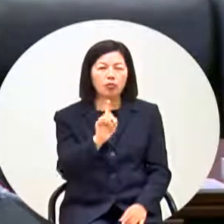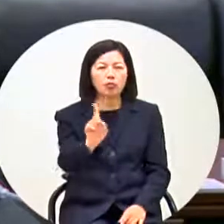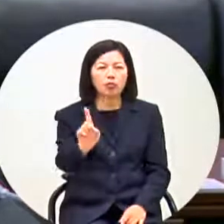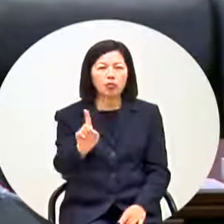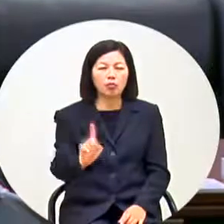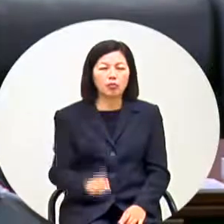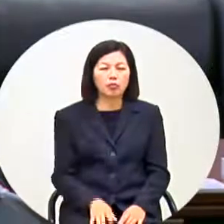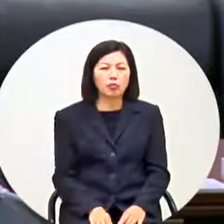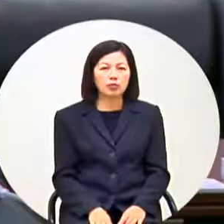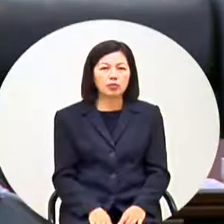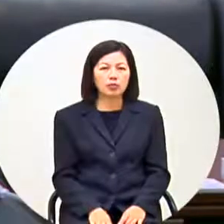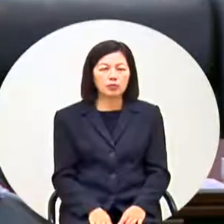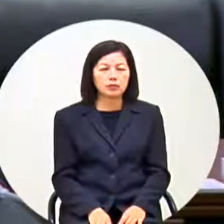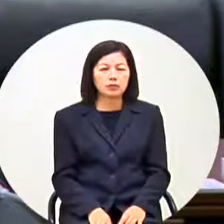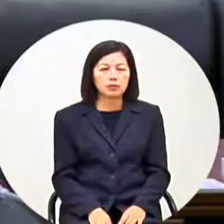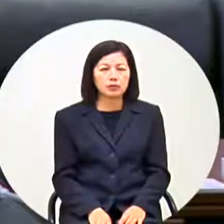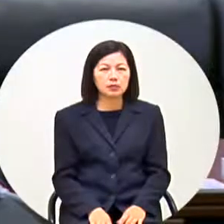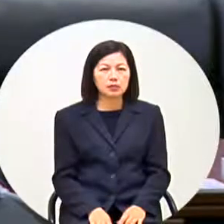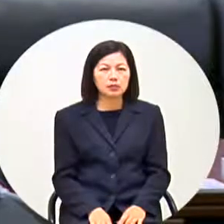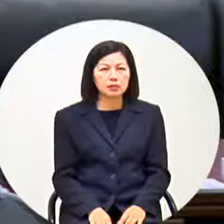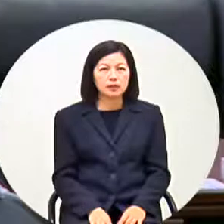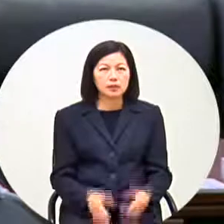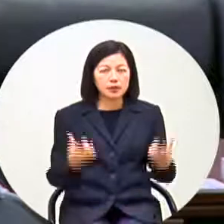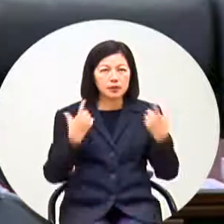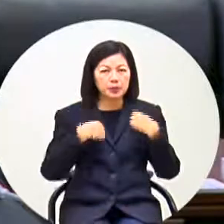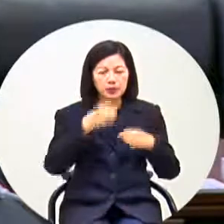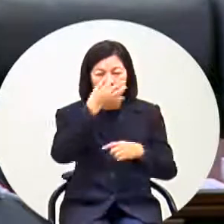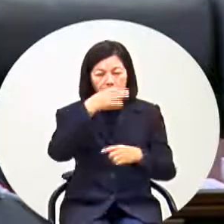日本海军的